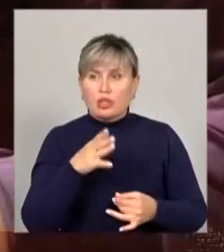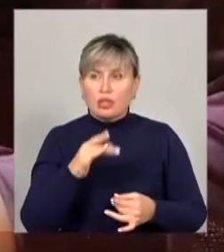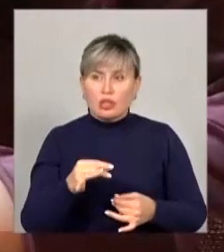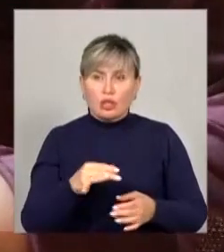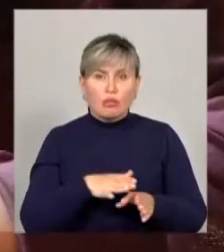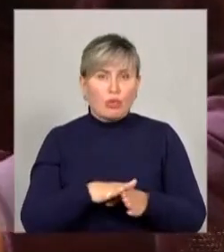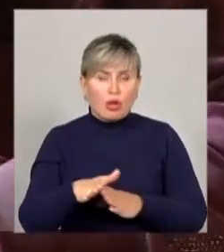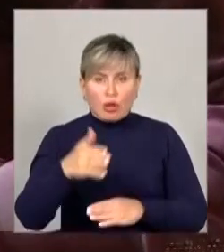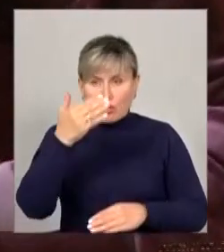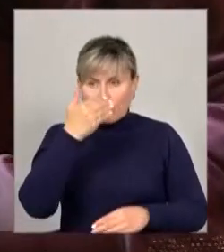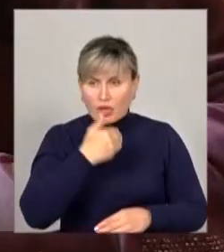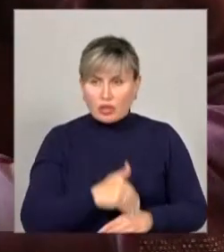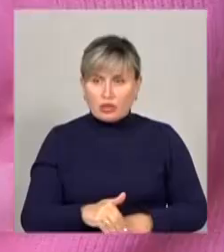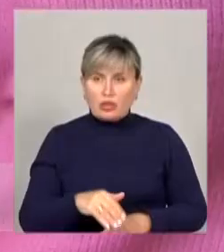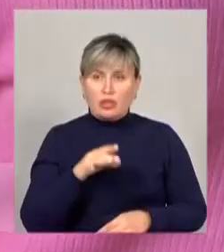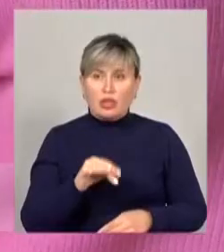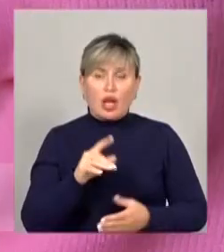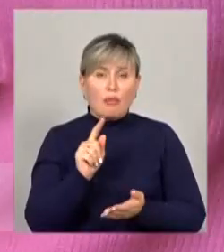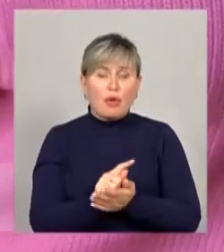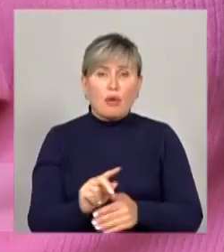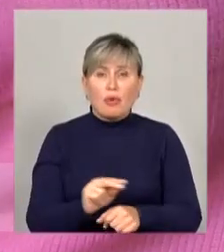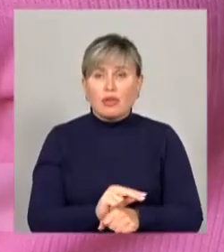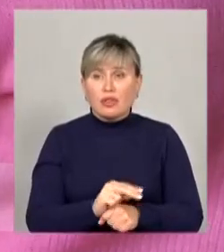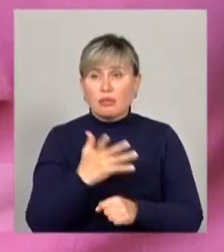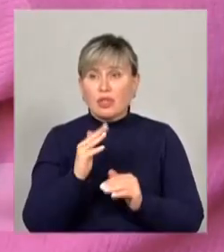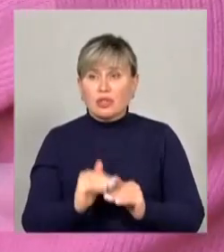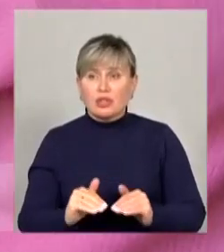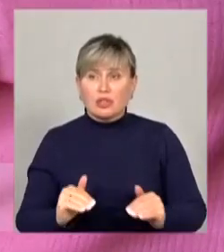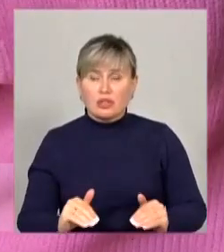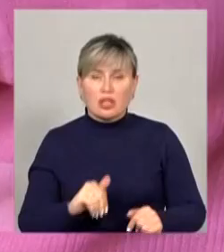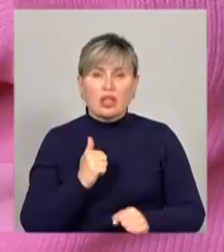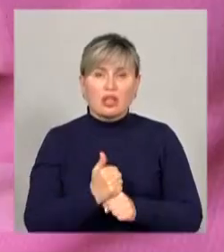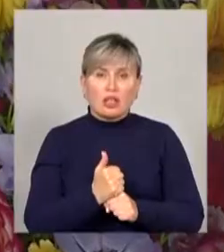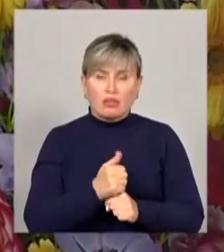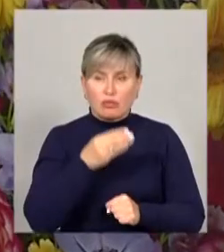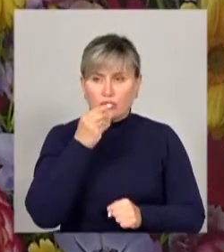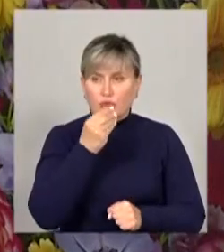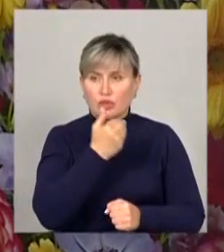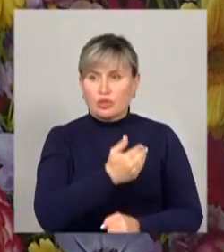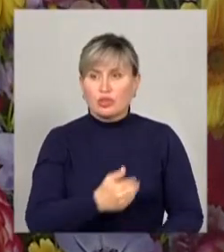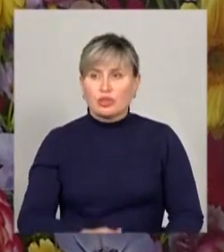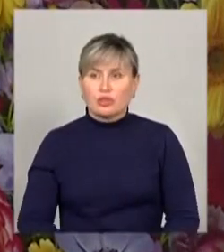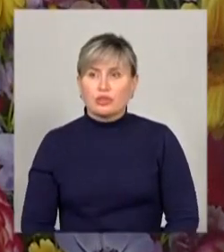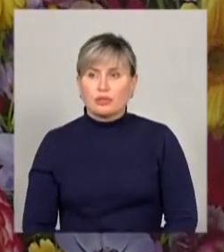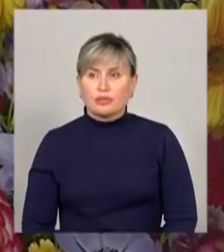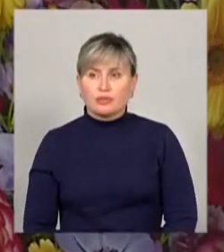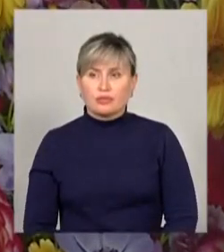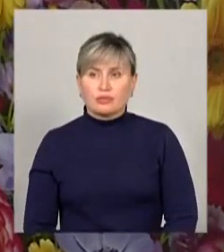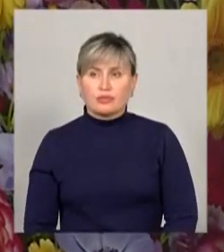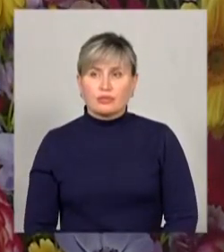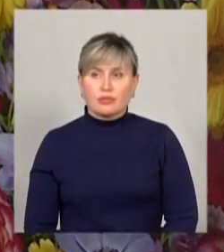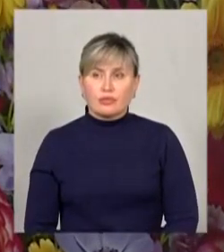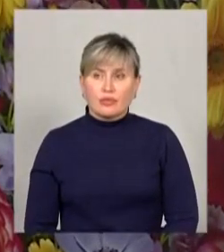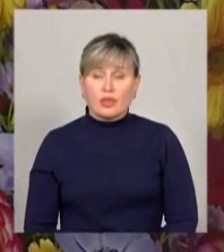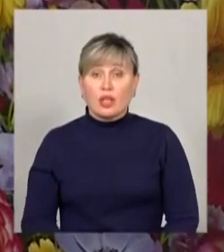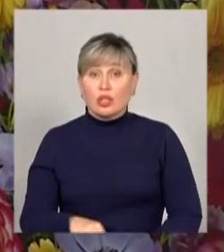полностью парализовала. С тех пор обязанности по воспитанию 5 детей легли на главу семейства. После